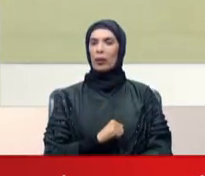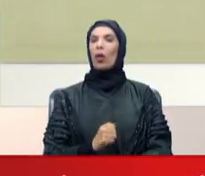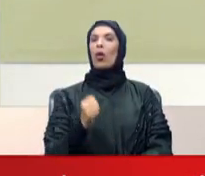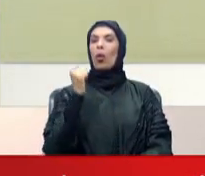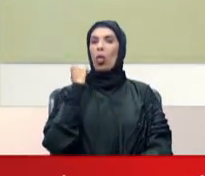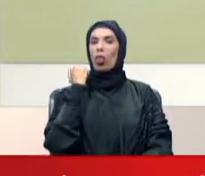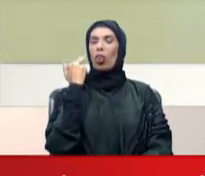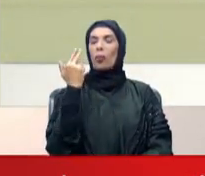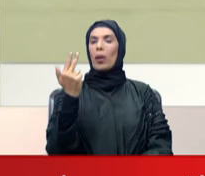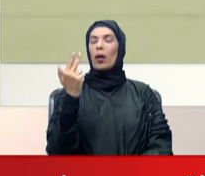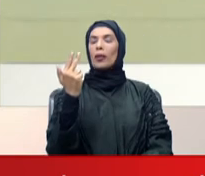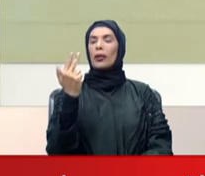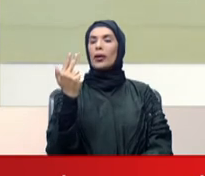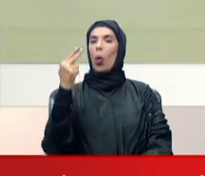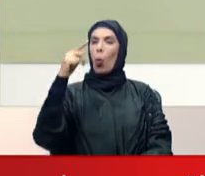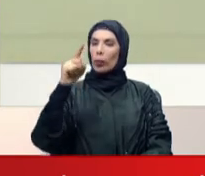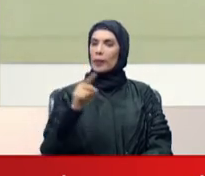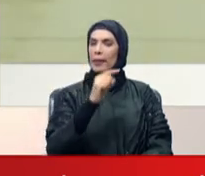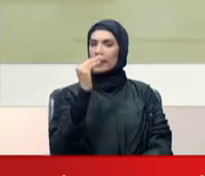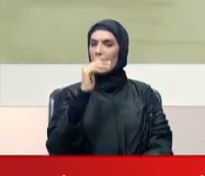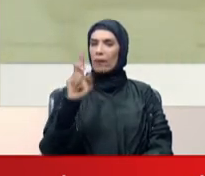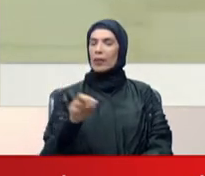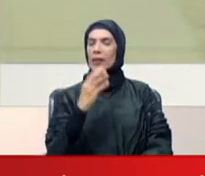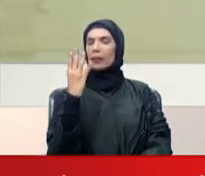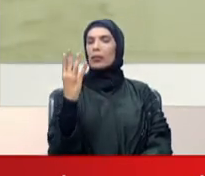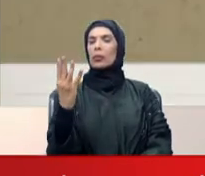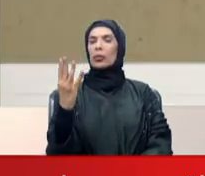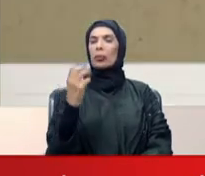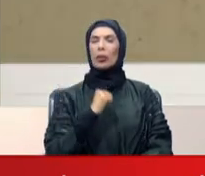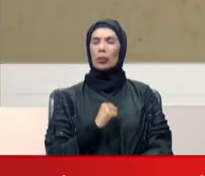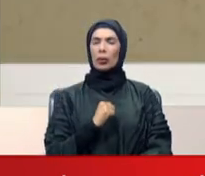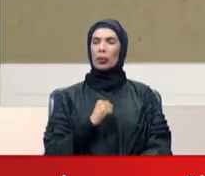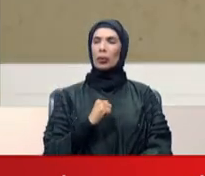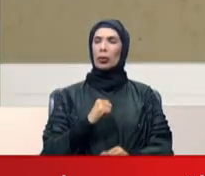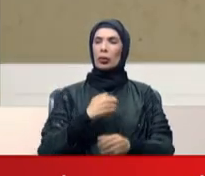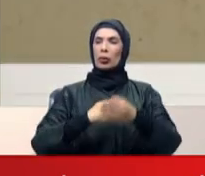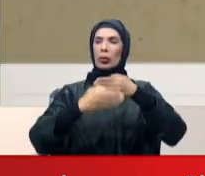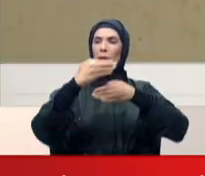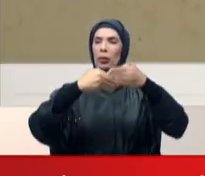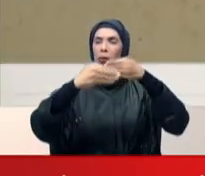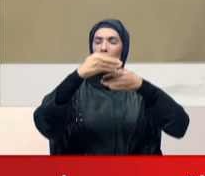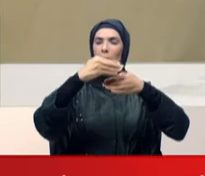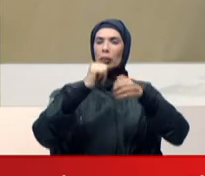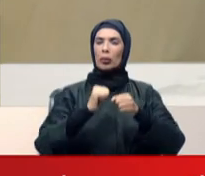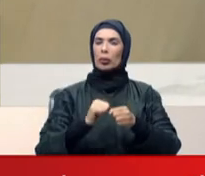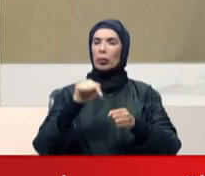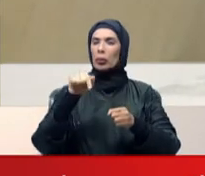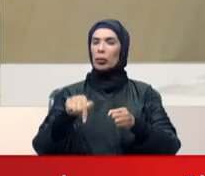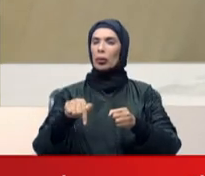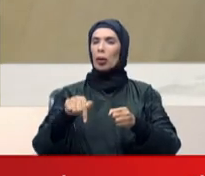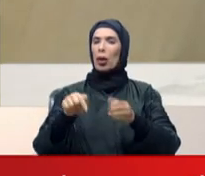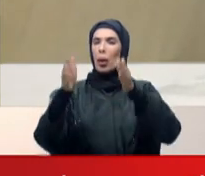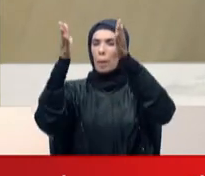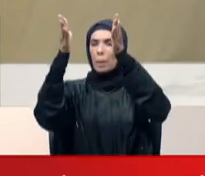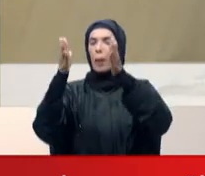68.4 أصدر جلالة الملك حمد بن عيسى آل خليفة توجيهات السامية بإنشاء صرح الميثاق الوطني. فعلى تكرام الصرح